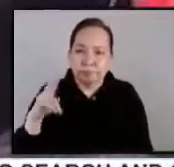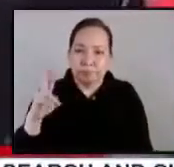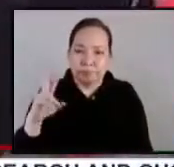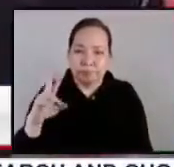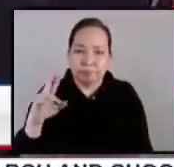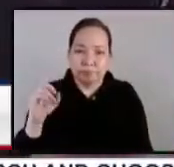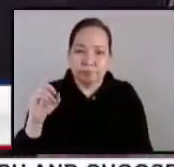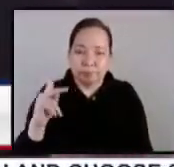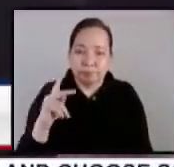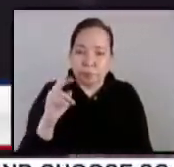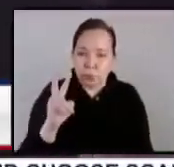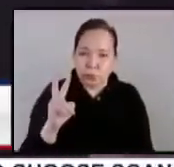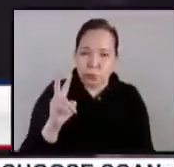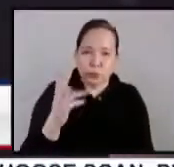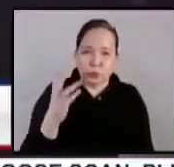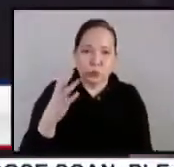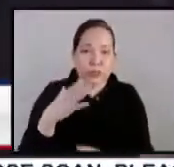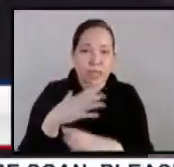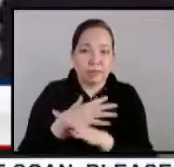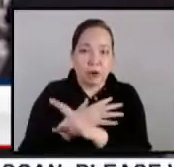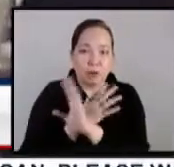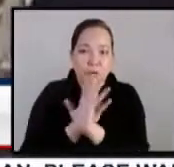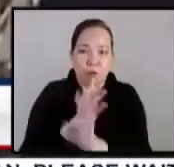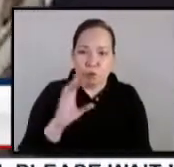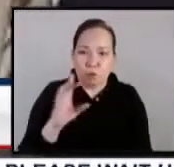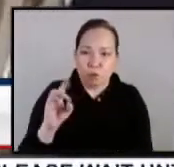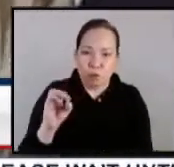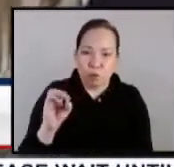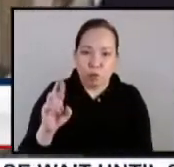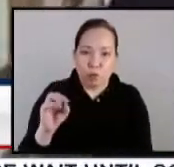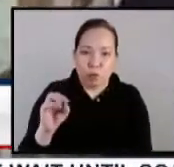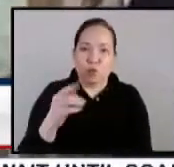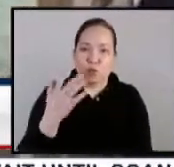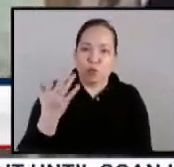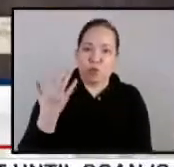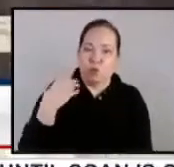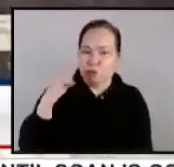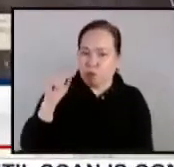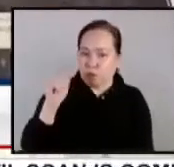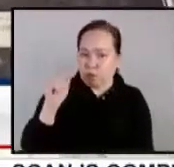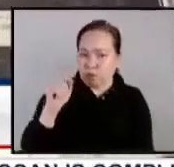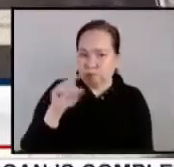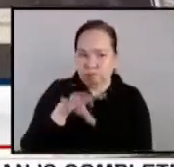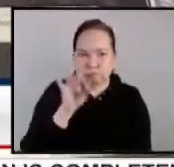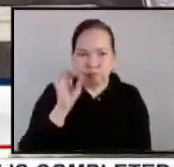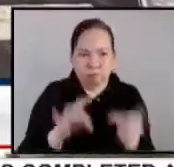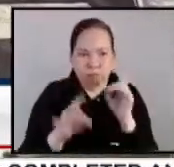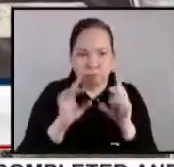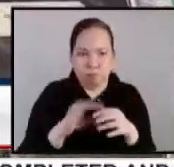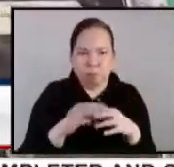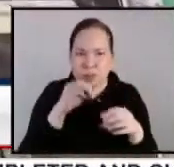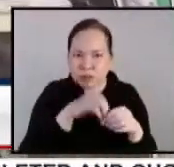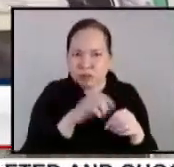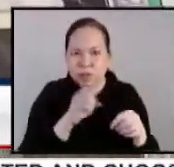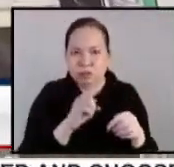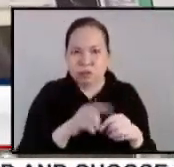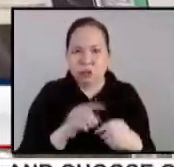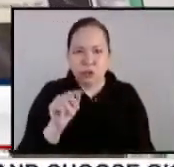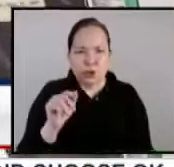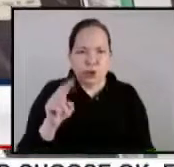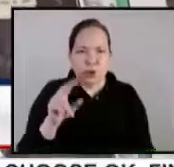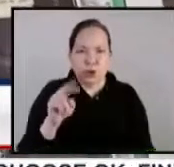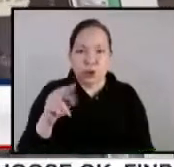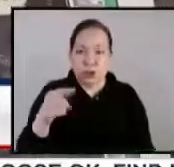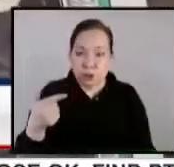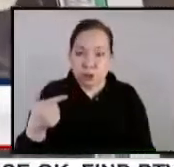Davao de Oro bago maghating gabi nitong nakarang Sabado. Nakuha mula sa loob ng drug den ang 13 gramo na umunoy shabu